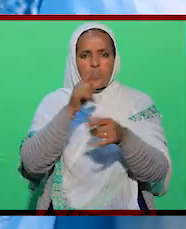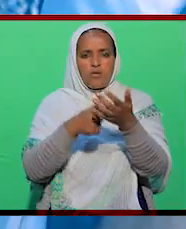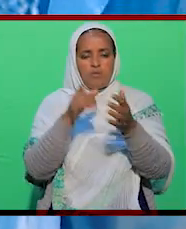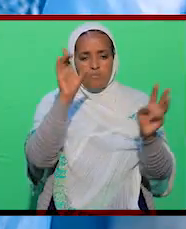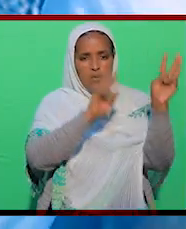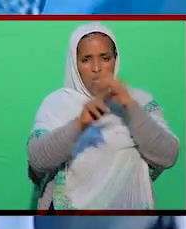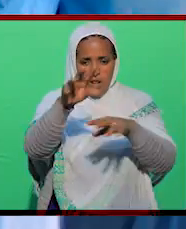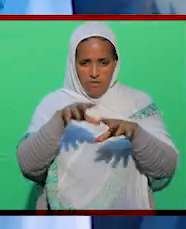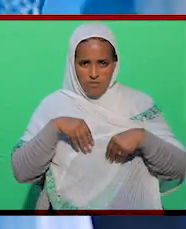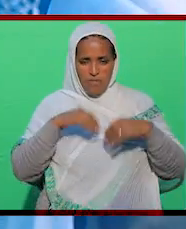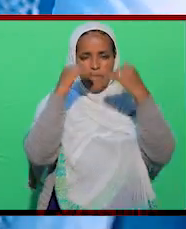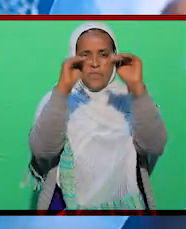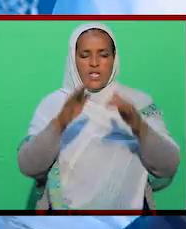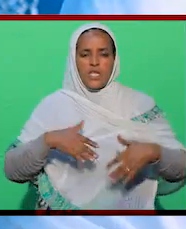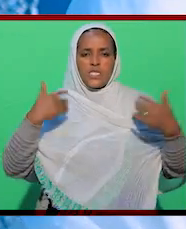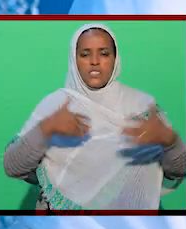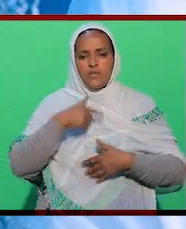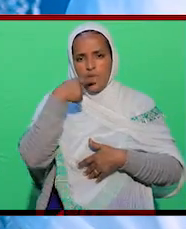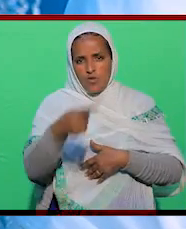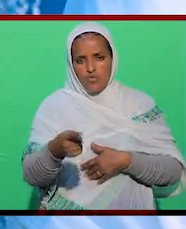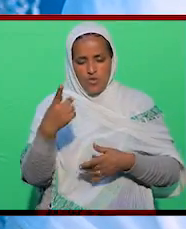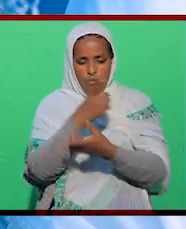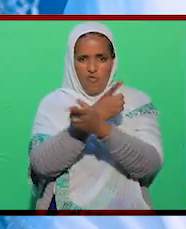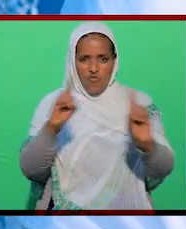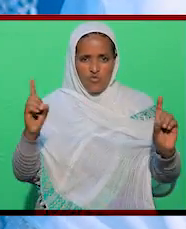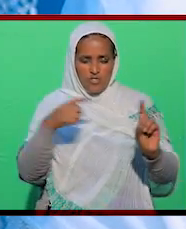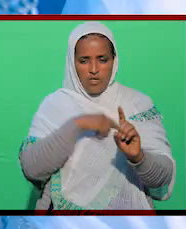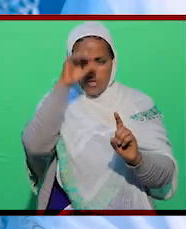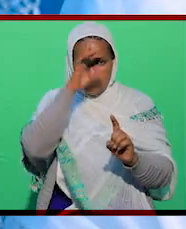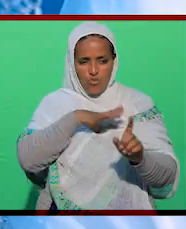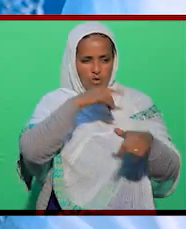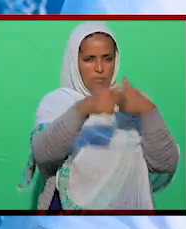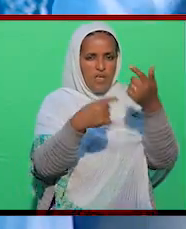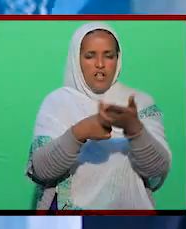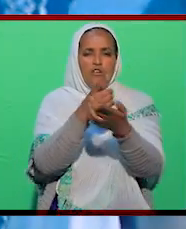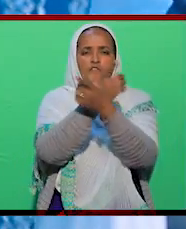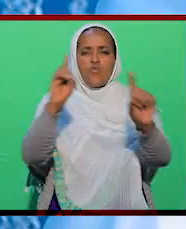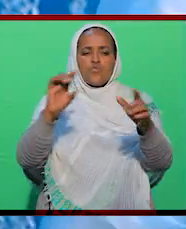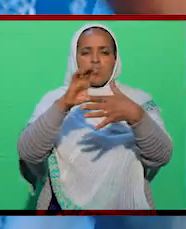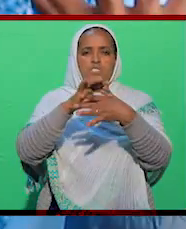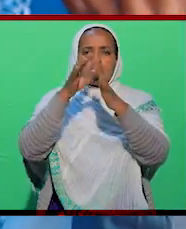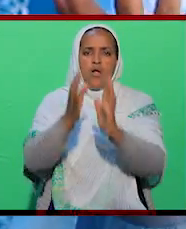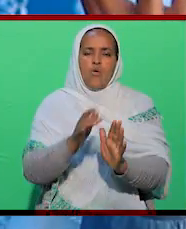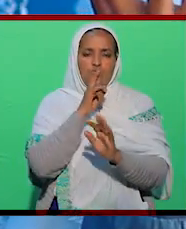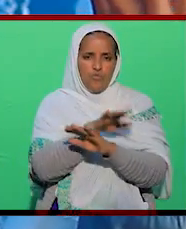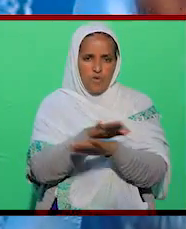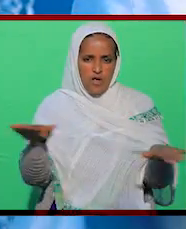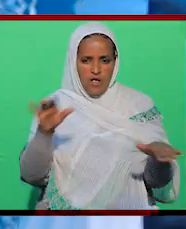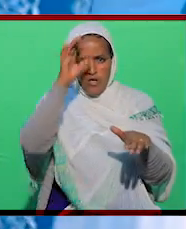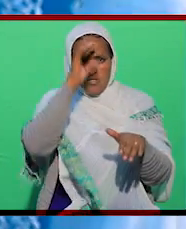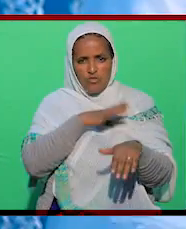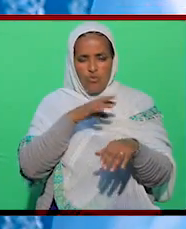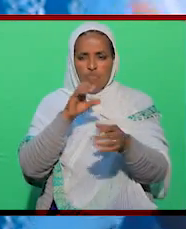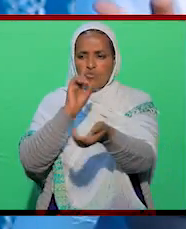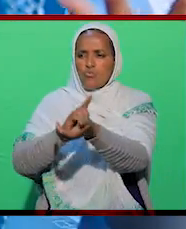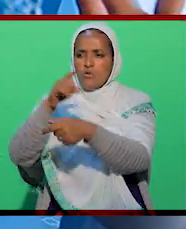በክርስቶስ መከራ በምትካፈሉበት መጠን ደስ ይበላችሁ። አንደኛ በፈውስ ነው አደለ ሰው የሚካሄድ። ይሄ ፈውስ ስጋዊነት ነው። በቃ ሰው